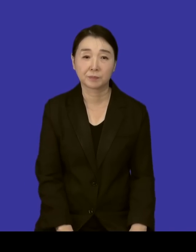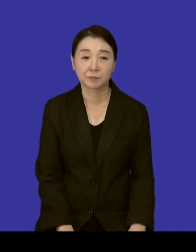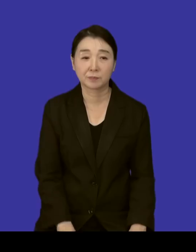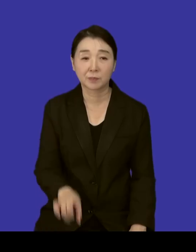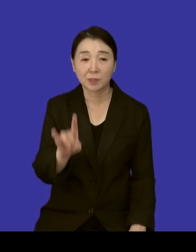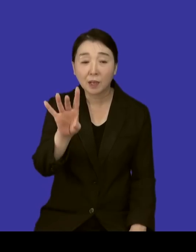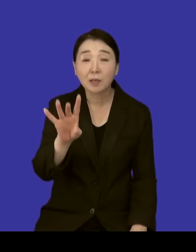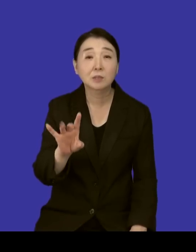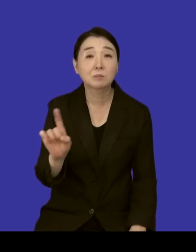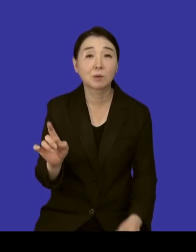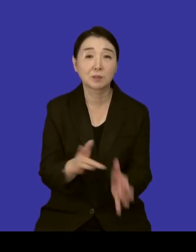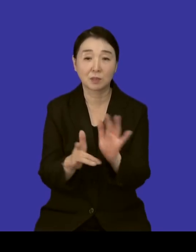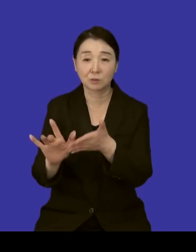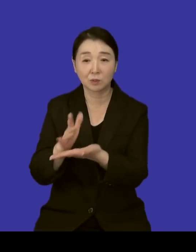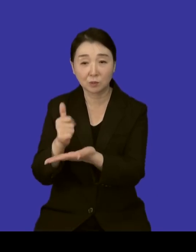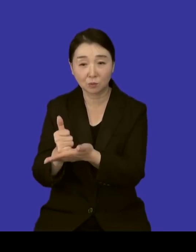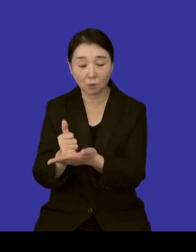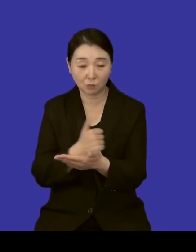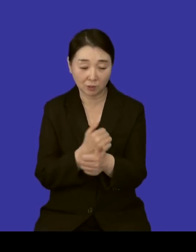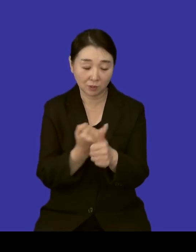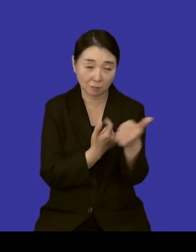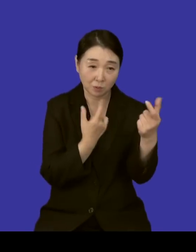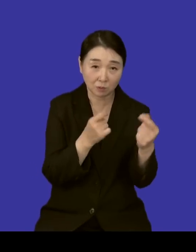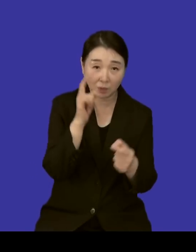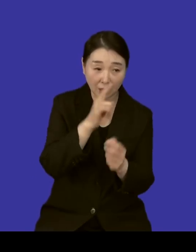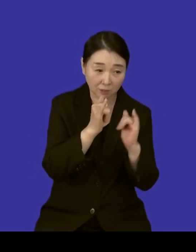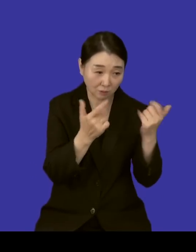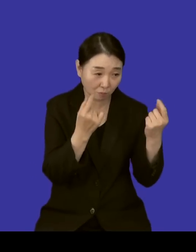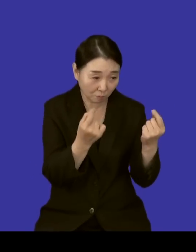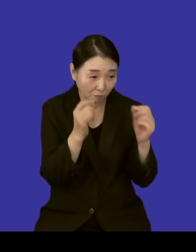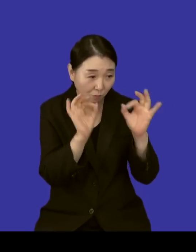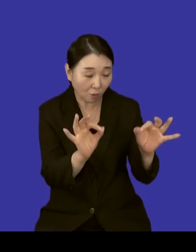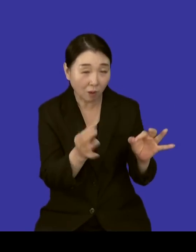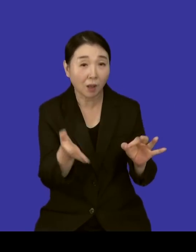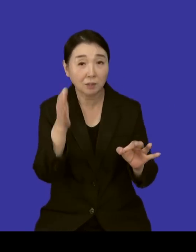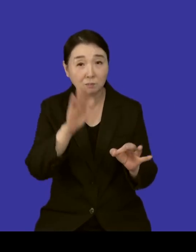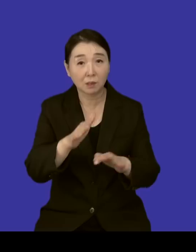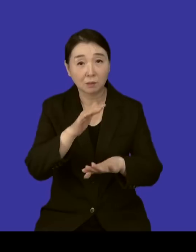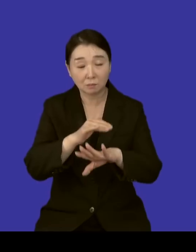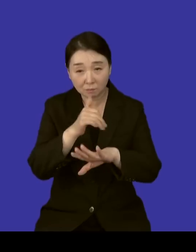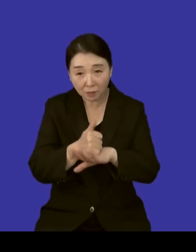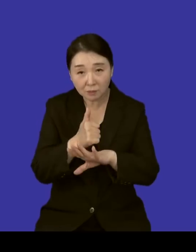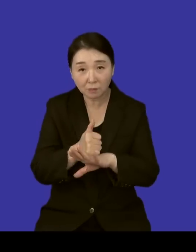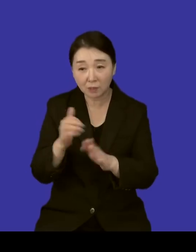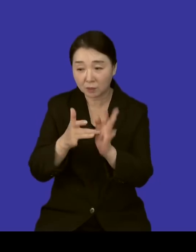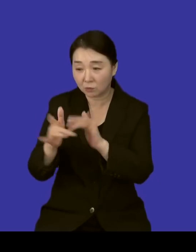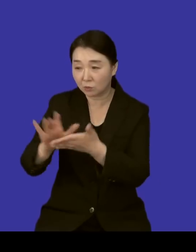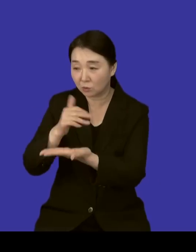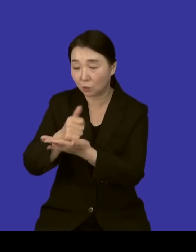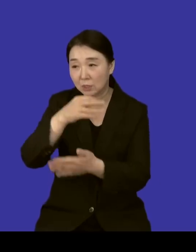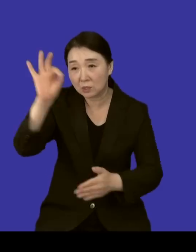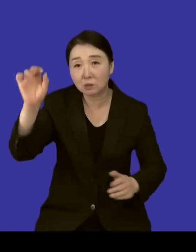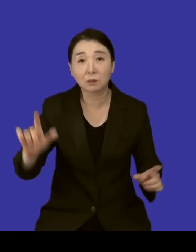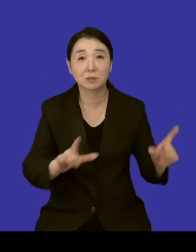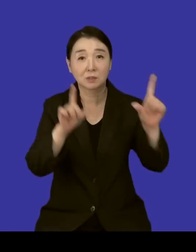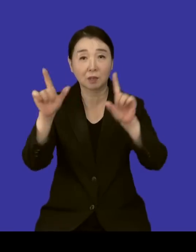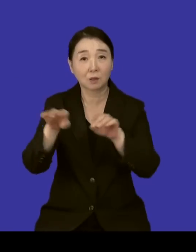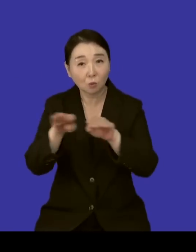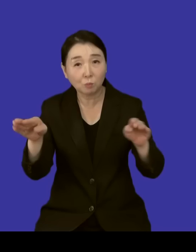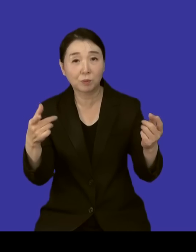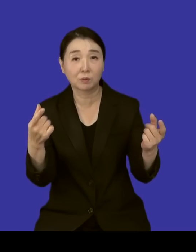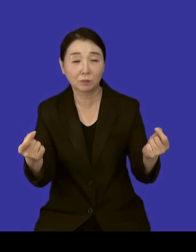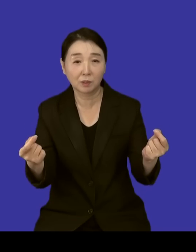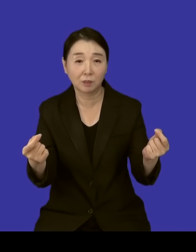예수 그리스도거든요. 네. 우리 남편처럼 악인처럼 보였는데 마지막에 한 가지 의 예수 그리스도 네. 인정해서 사는 것도